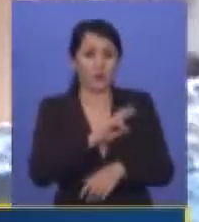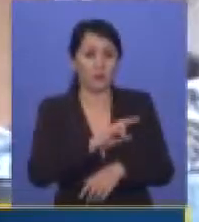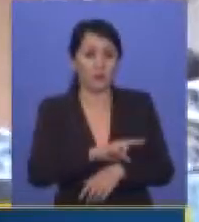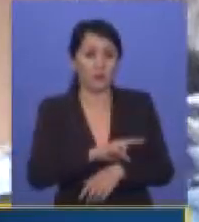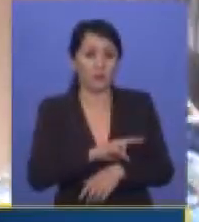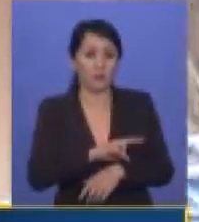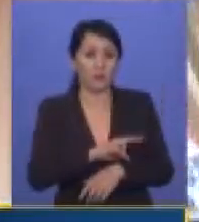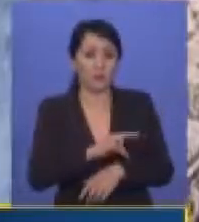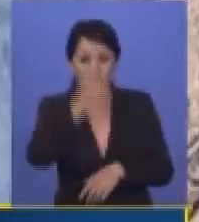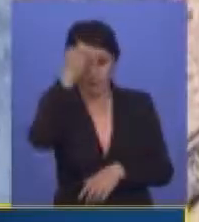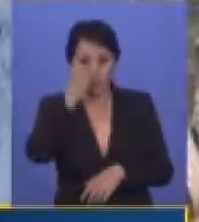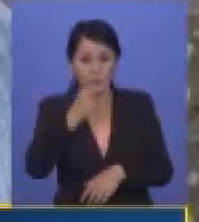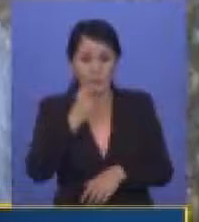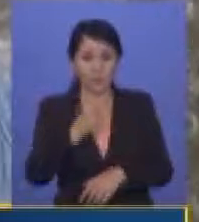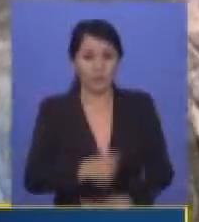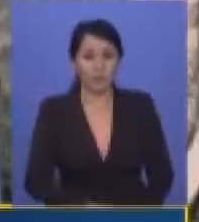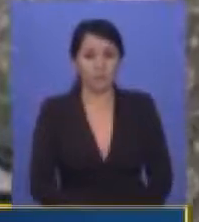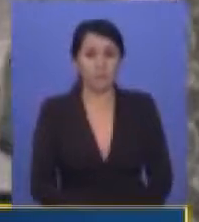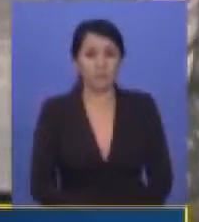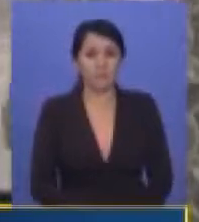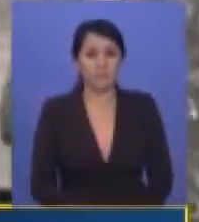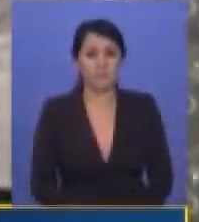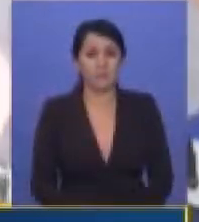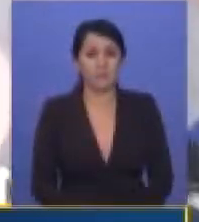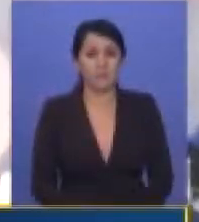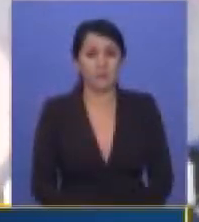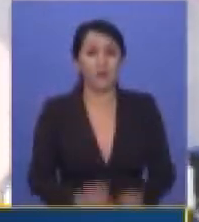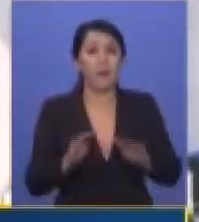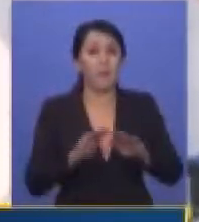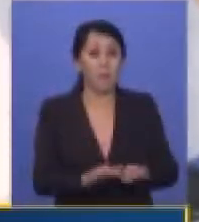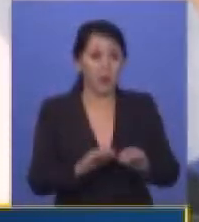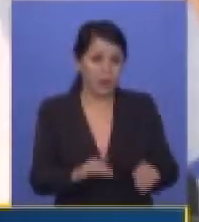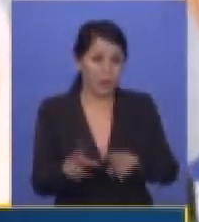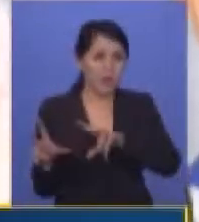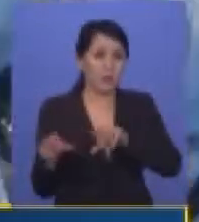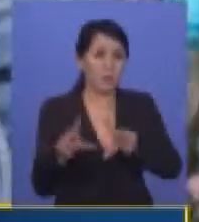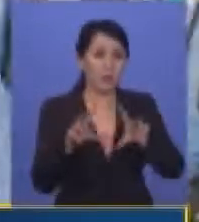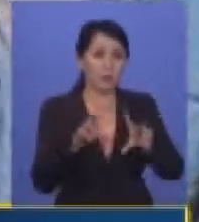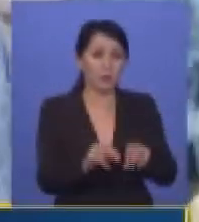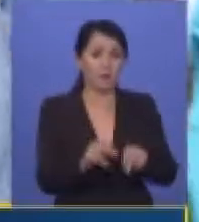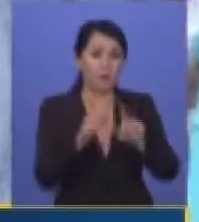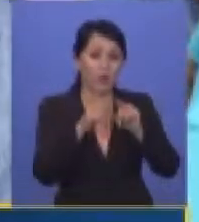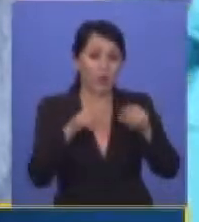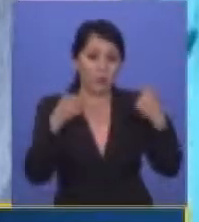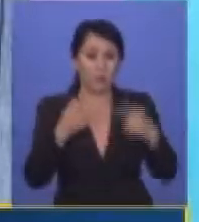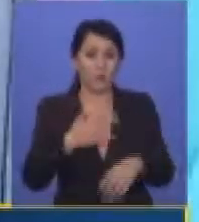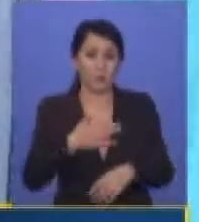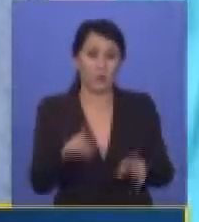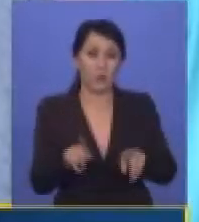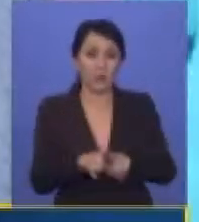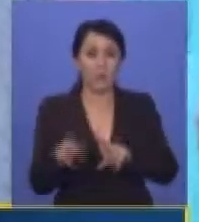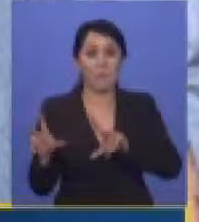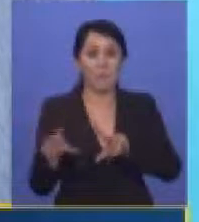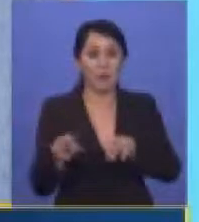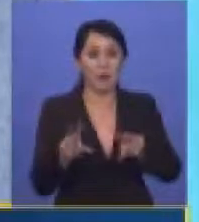алғысқа бөленді. Дети счастливы, это самый большой показатель. Балалар бақытты, олардың күлгісін көрген біз бақыттымыз. Осы